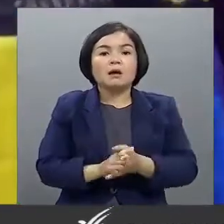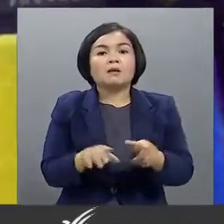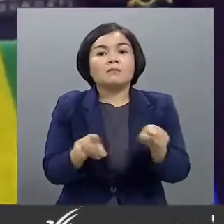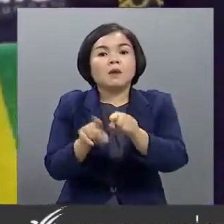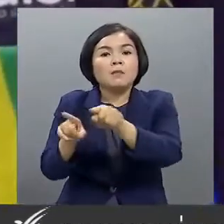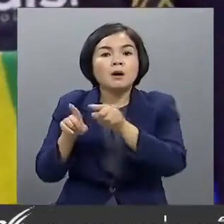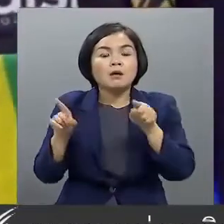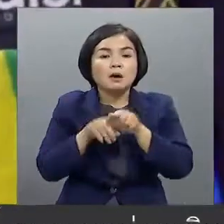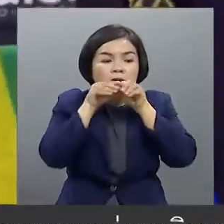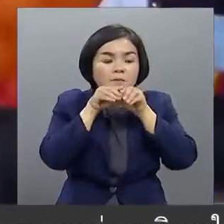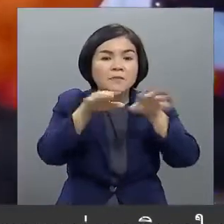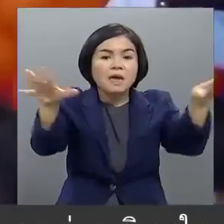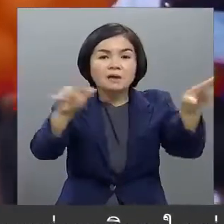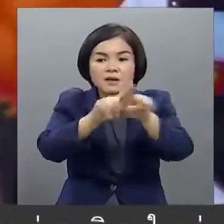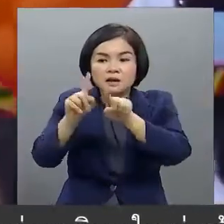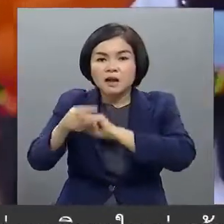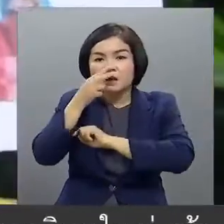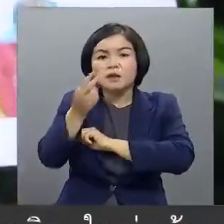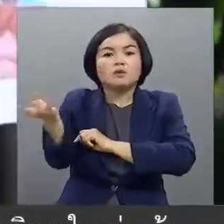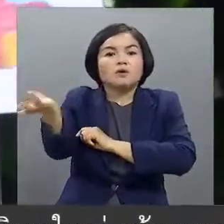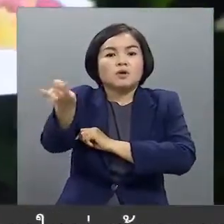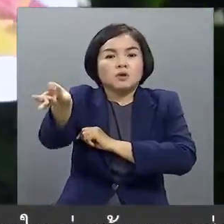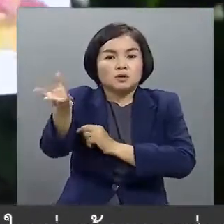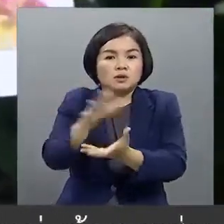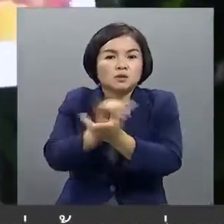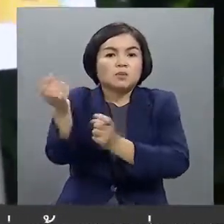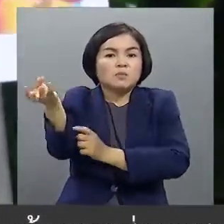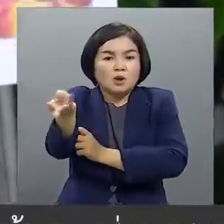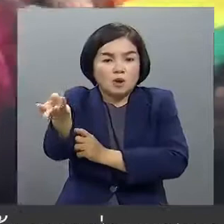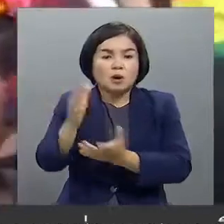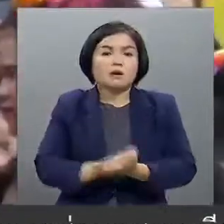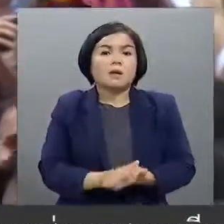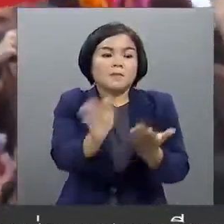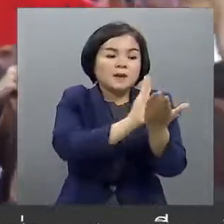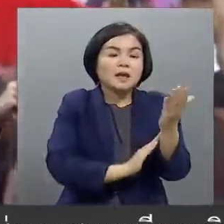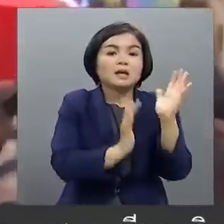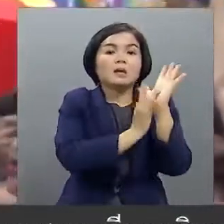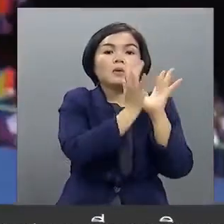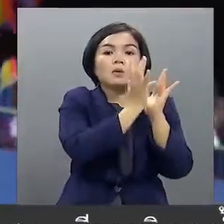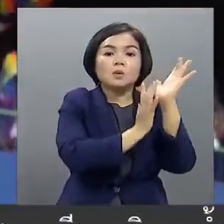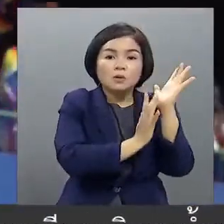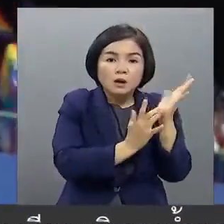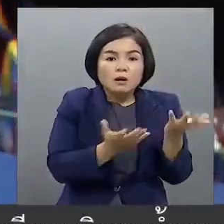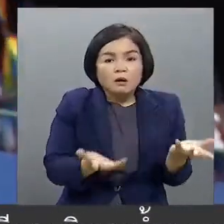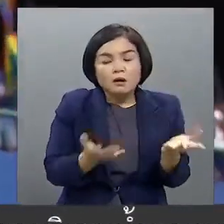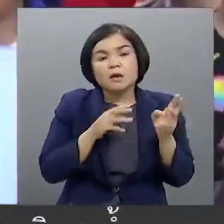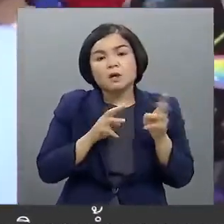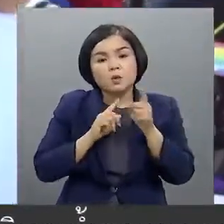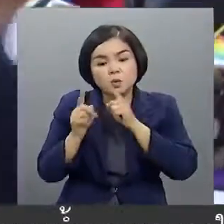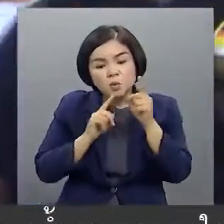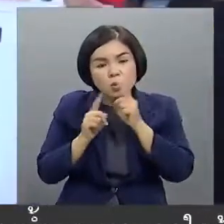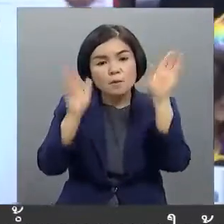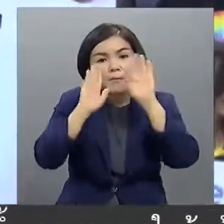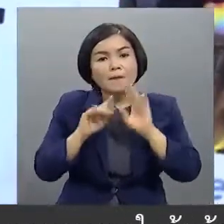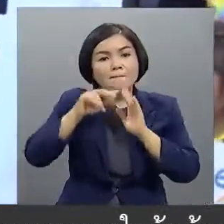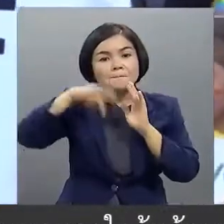สหลักที่ยังมีไม่มากพอรวมถึงการเป็นประเทศคาทอลิกที่ไม่เพียงทำให้บทสนทนาเกี่ยวกับความหลากหลายทางเพศย